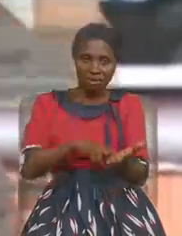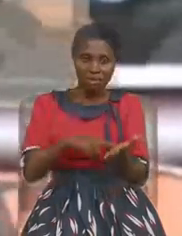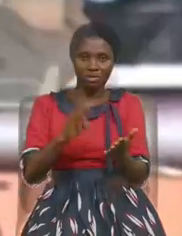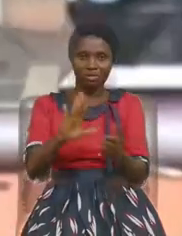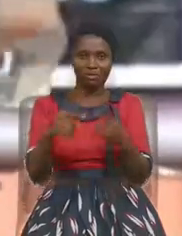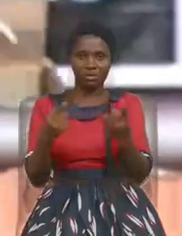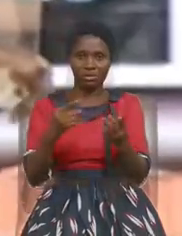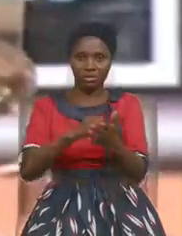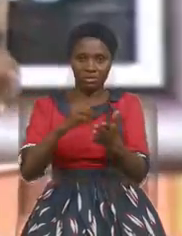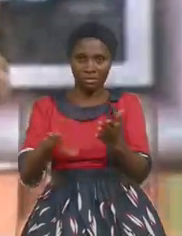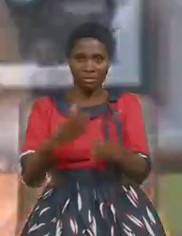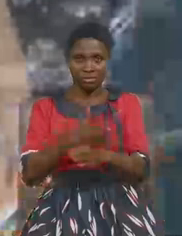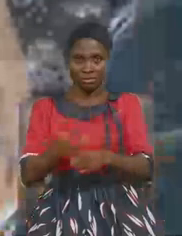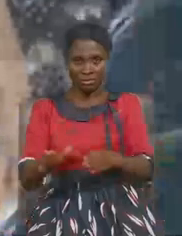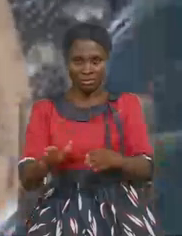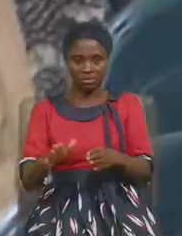L'enrichissement de tes péchés.